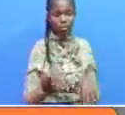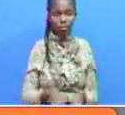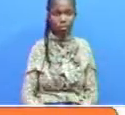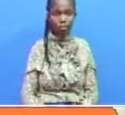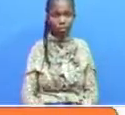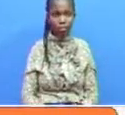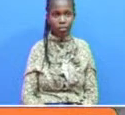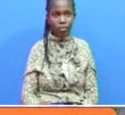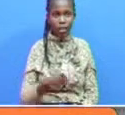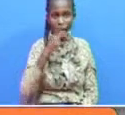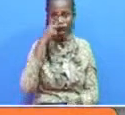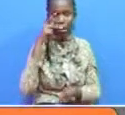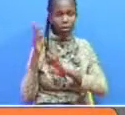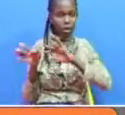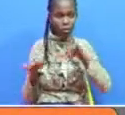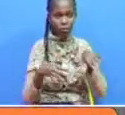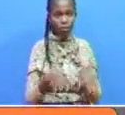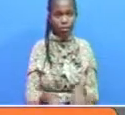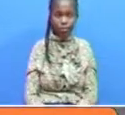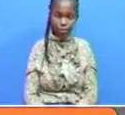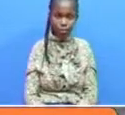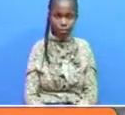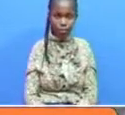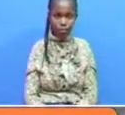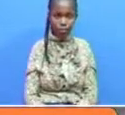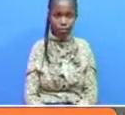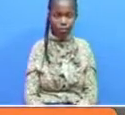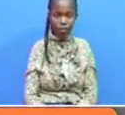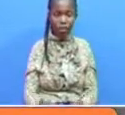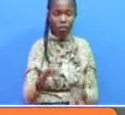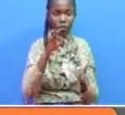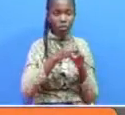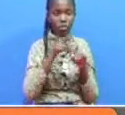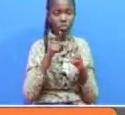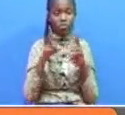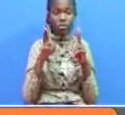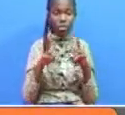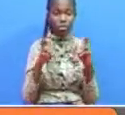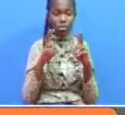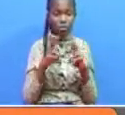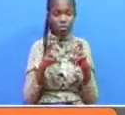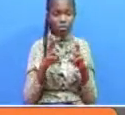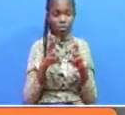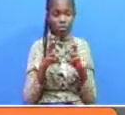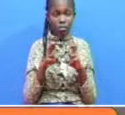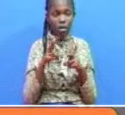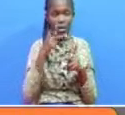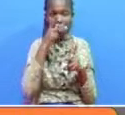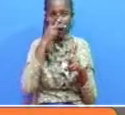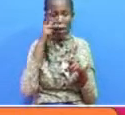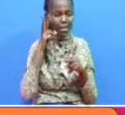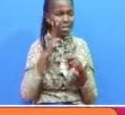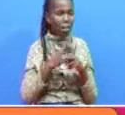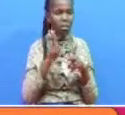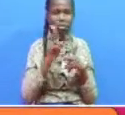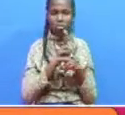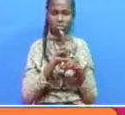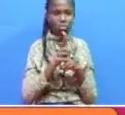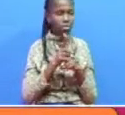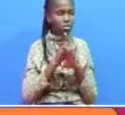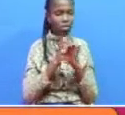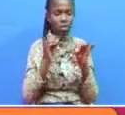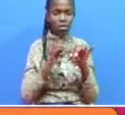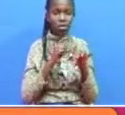Leave Kalonzo alone. Yani tafuta kura zako bila kutumia Kalonzo. Kwa evinde